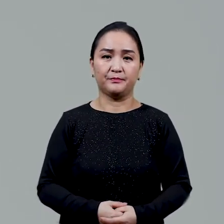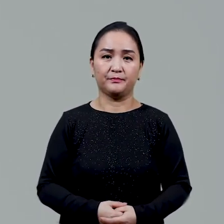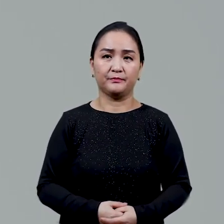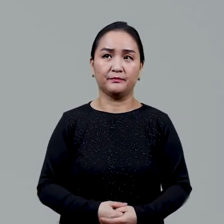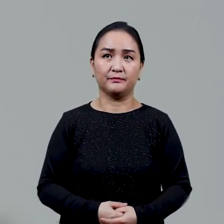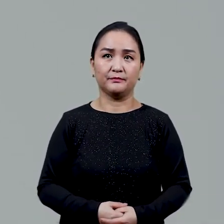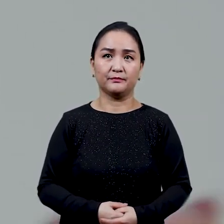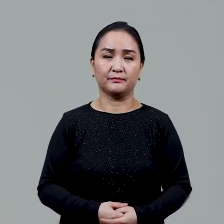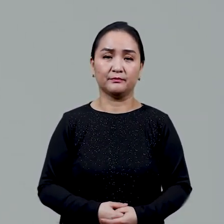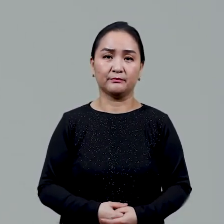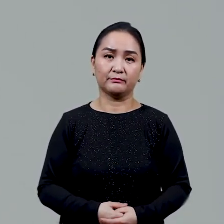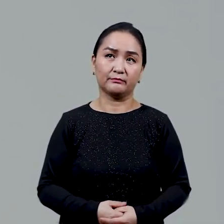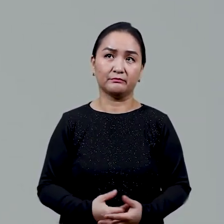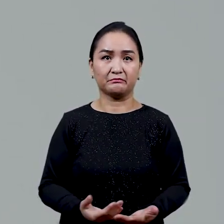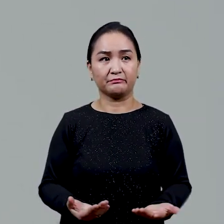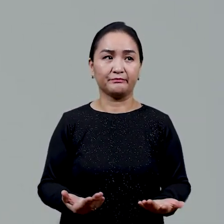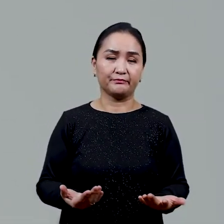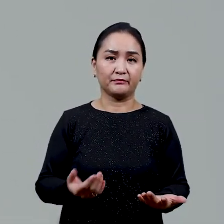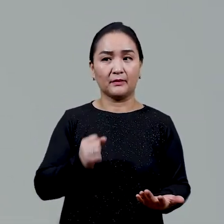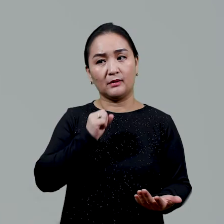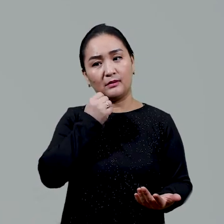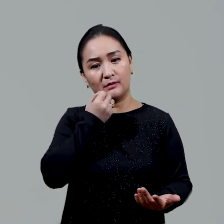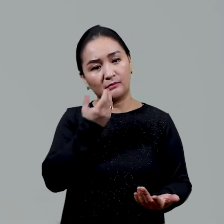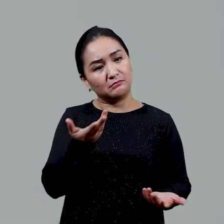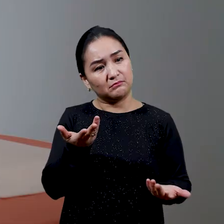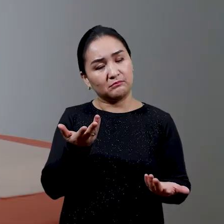Тэг юу ки? Ямар ч одоо нөгөө